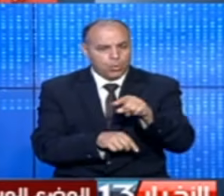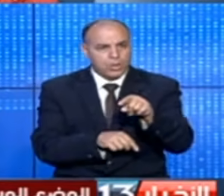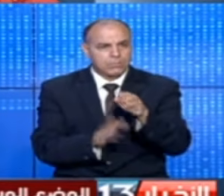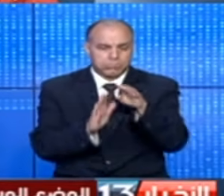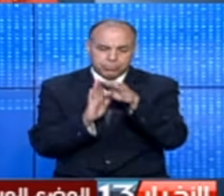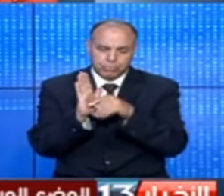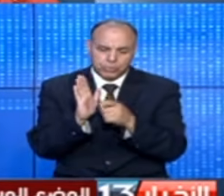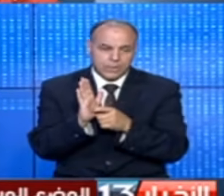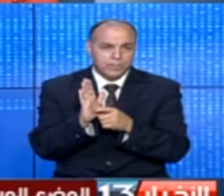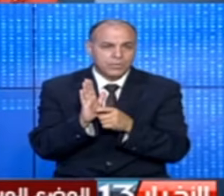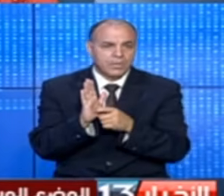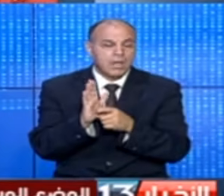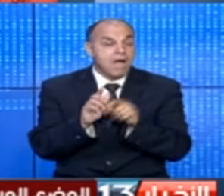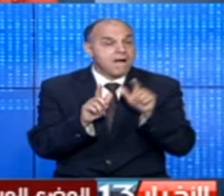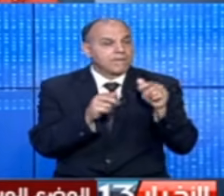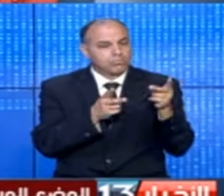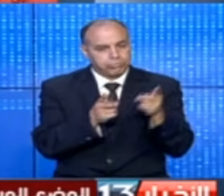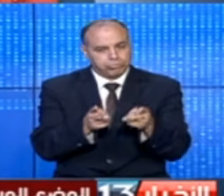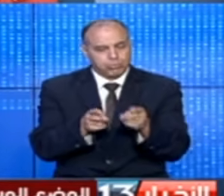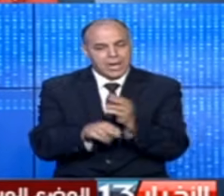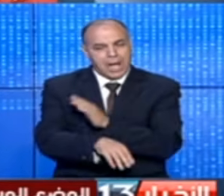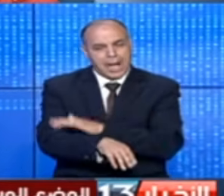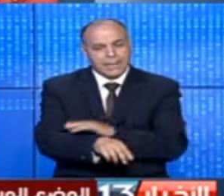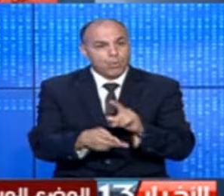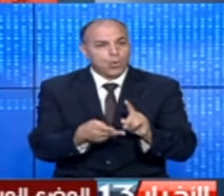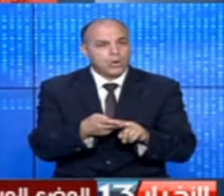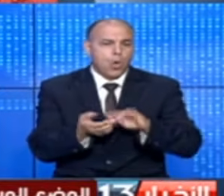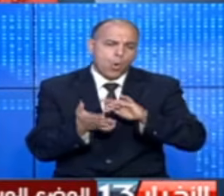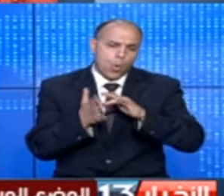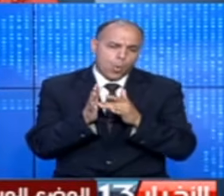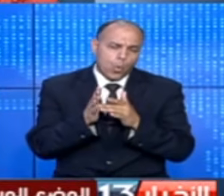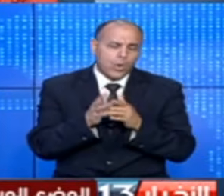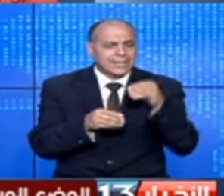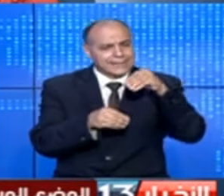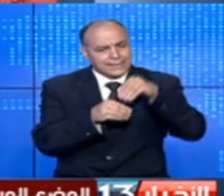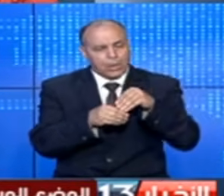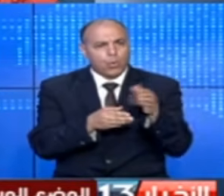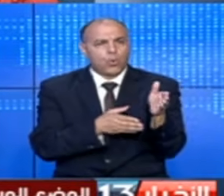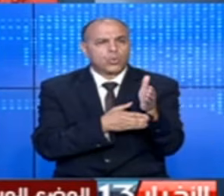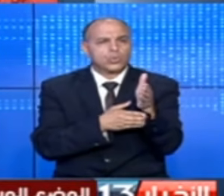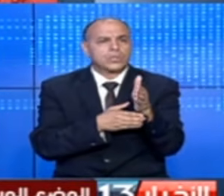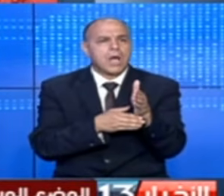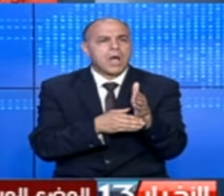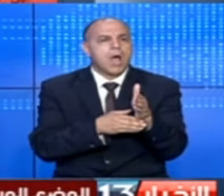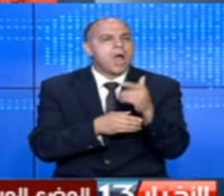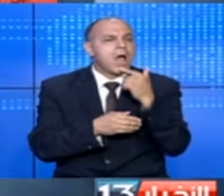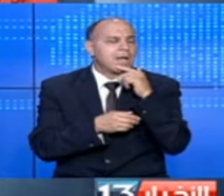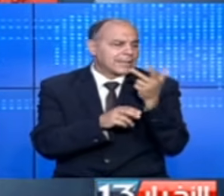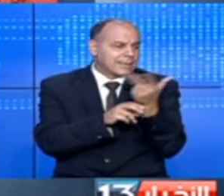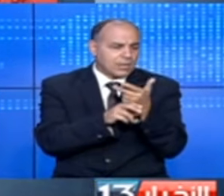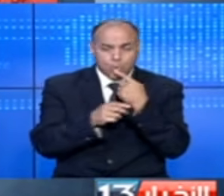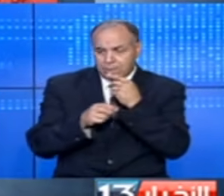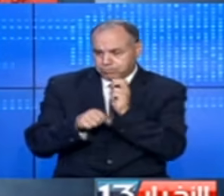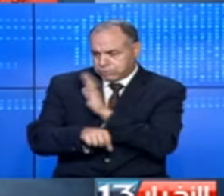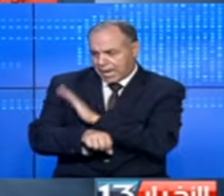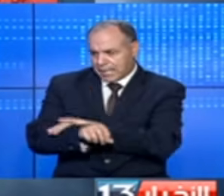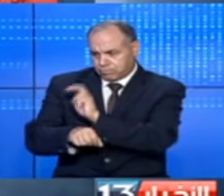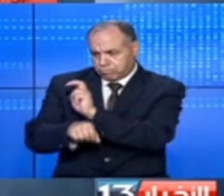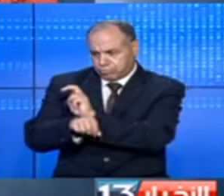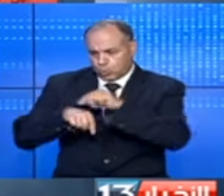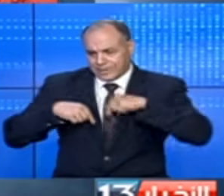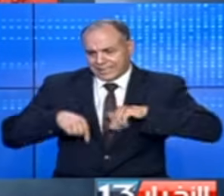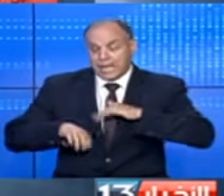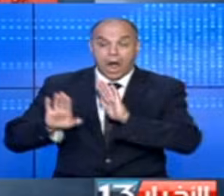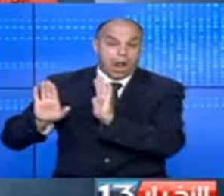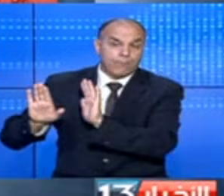نحو يحد من التواجد الحضوري للأعوان في كل مصلحة بنسبة لا تتجاوز الثلث باستثناء أعوان وزارة